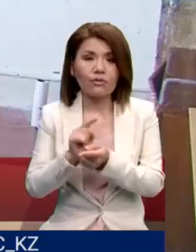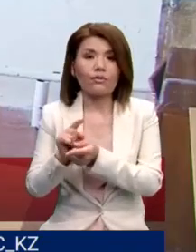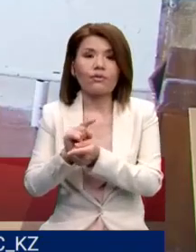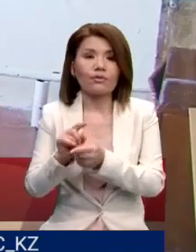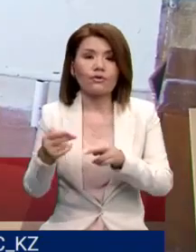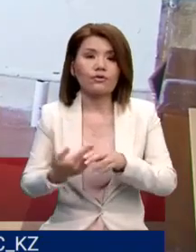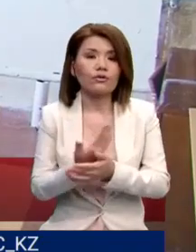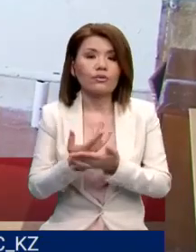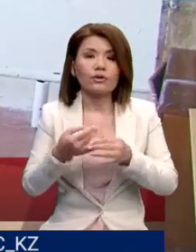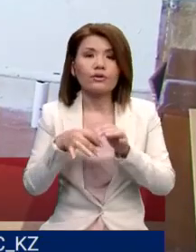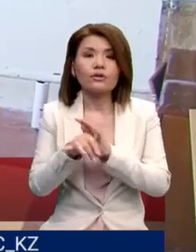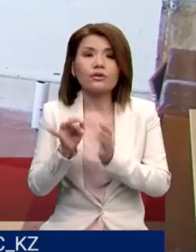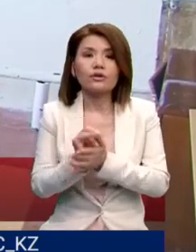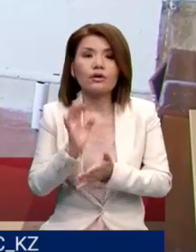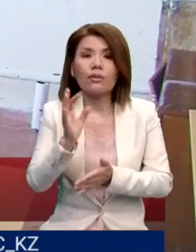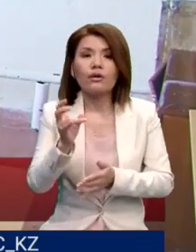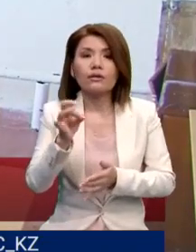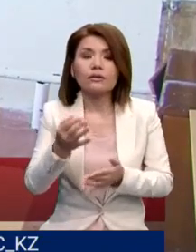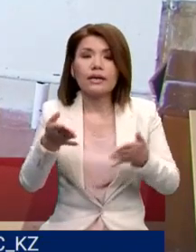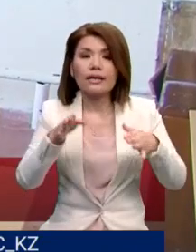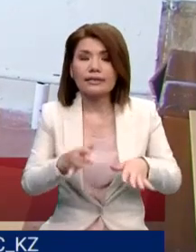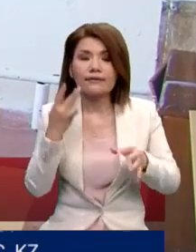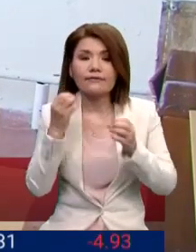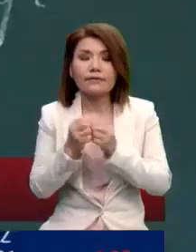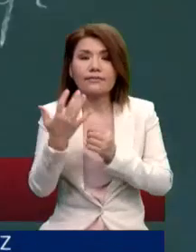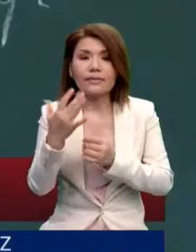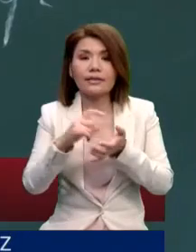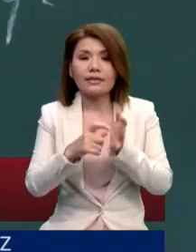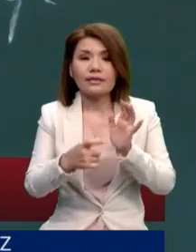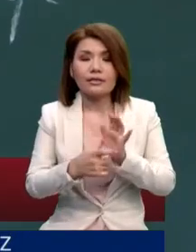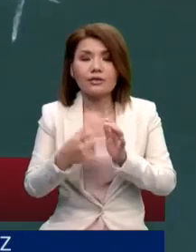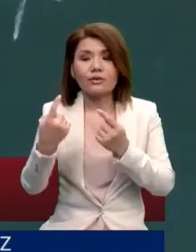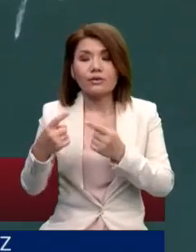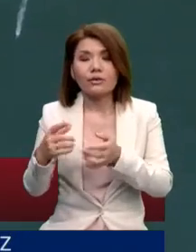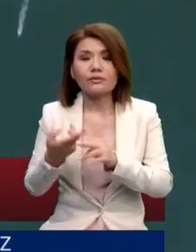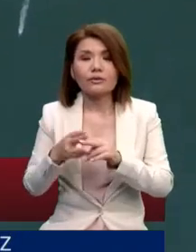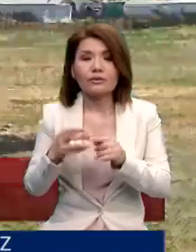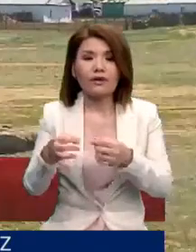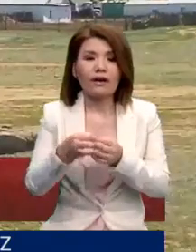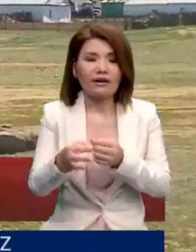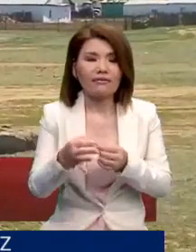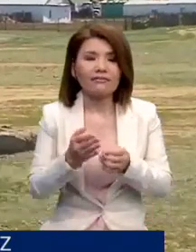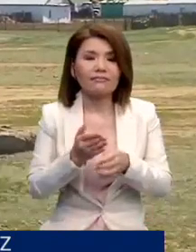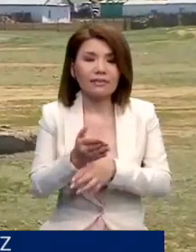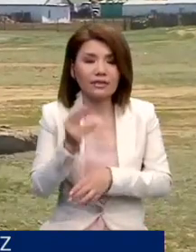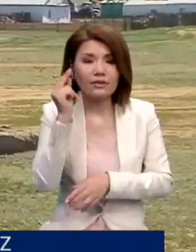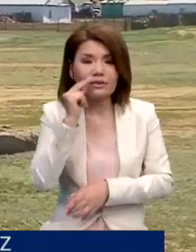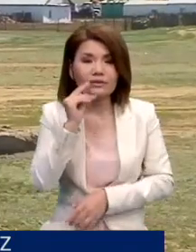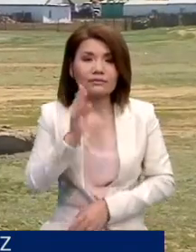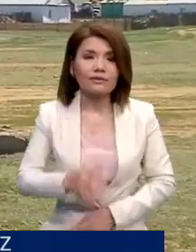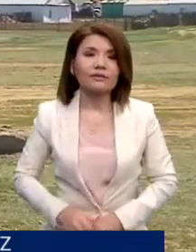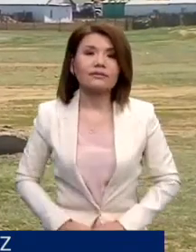оңтайландырылмақ. Яғни ондағы бастауыш сыныптар сол күйі қалып, 5-тен жоғары сыныптар өзге ауылдарда білім алатын болады.